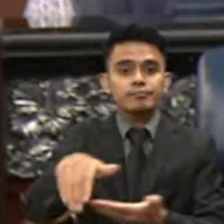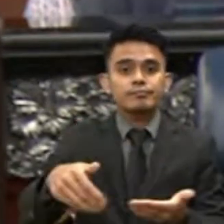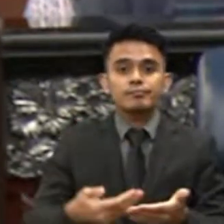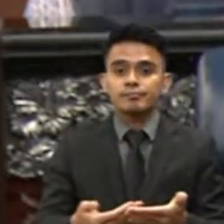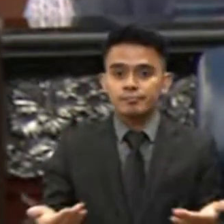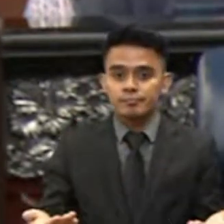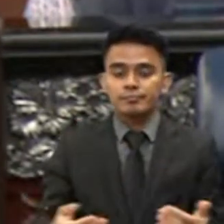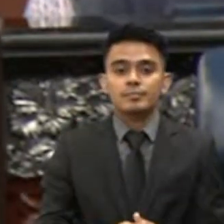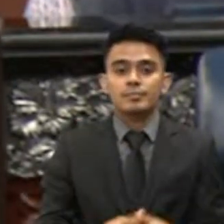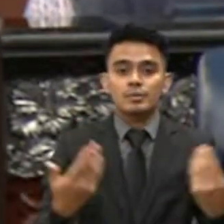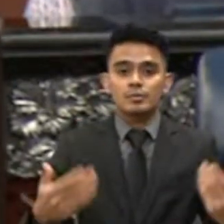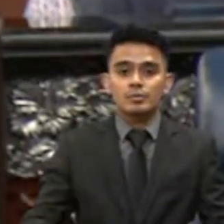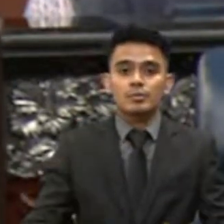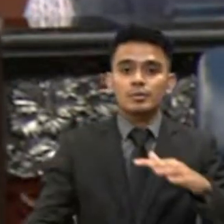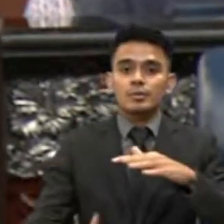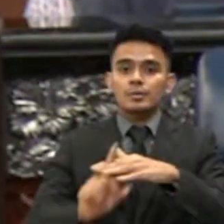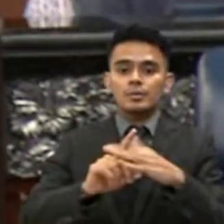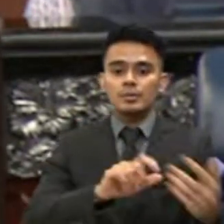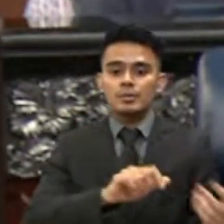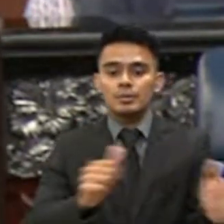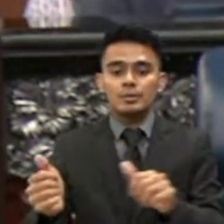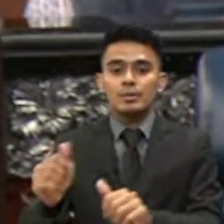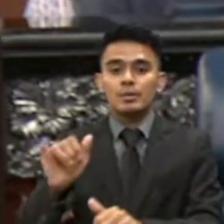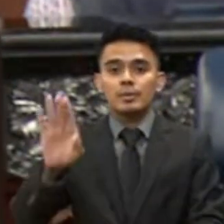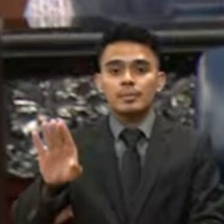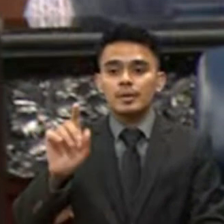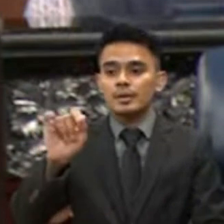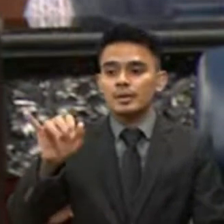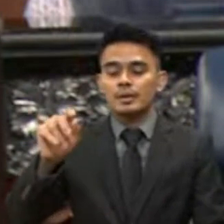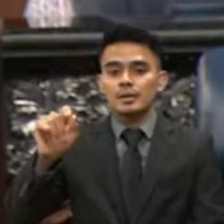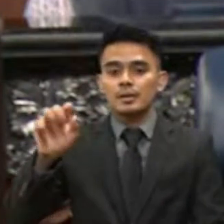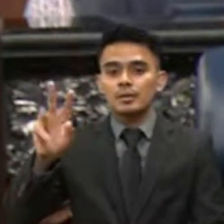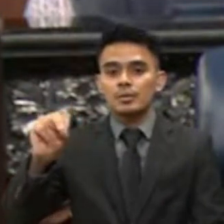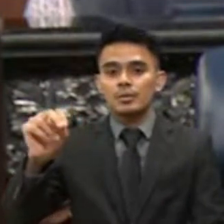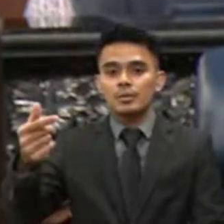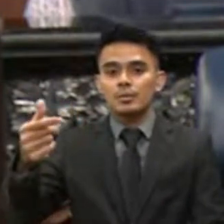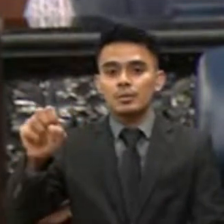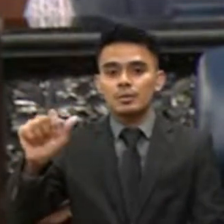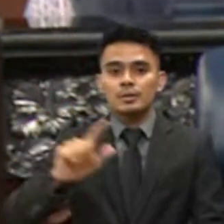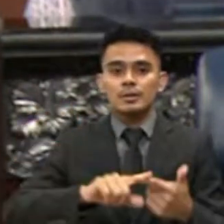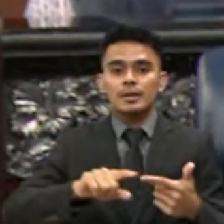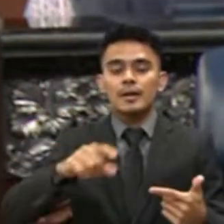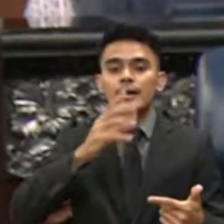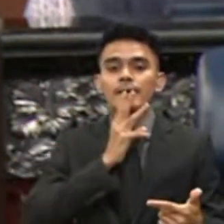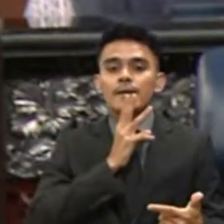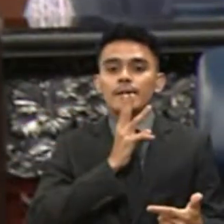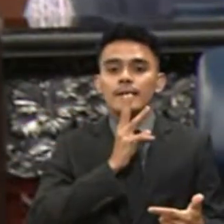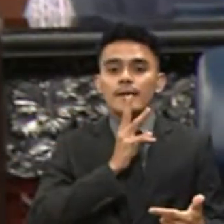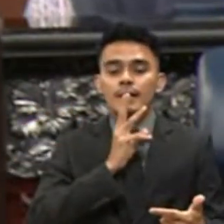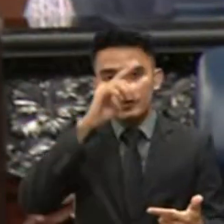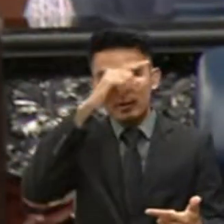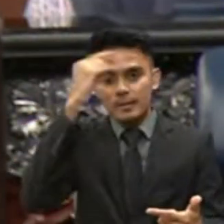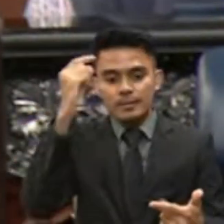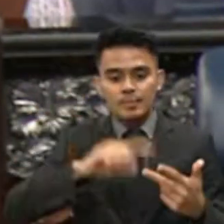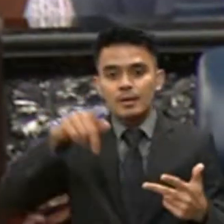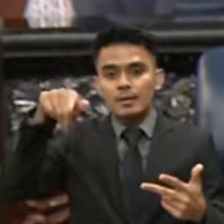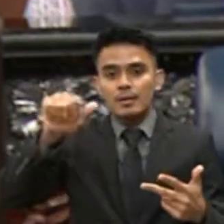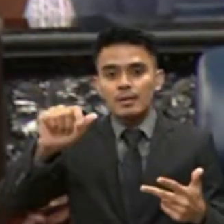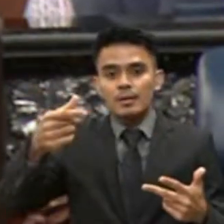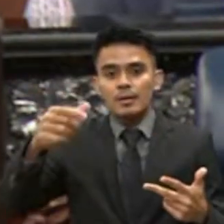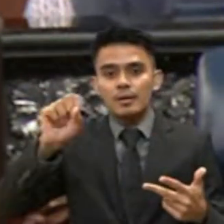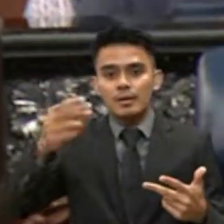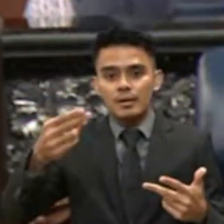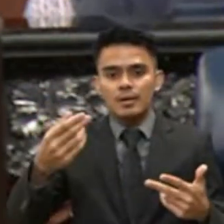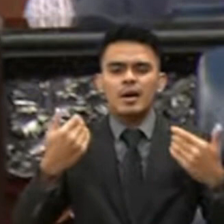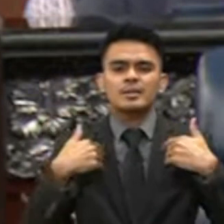telah dibangkitkan oleh wi-fi air hitam dan WIB walaupun